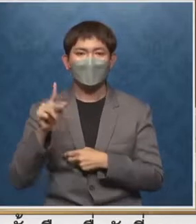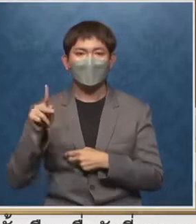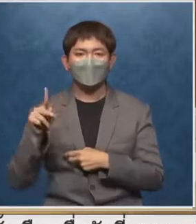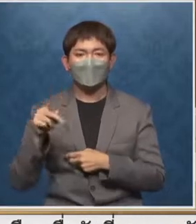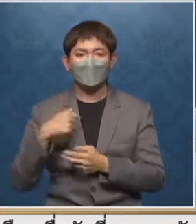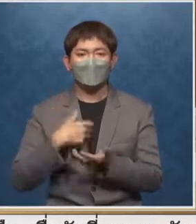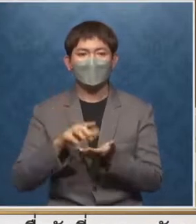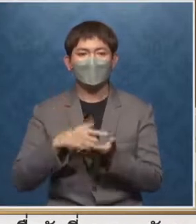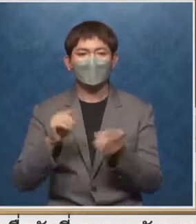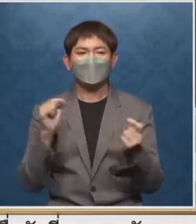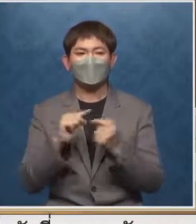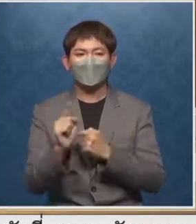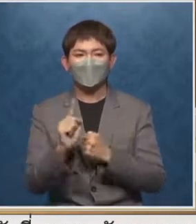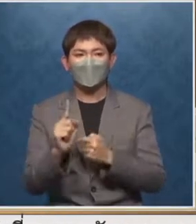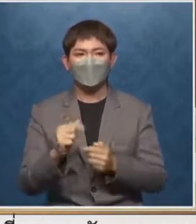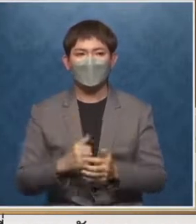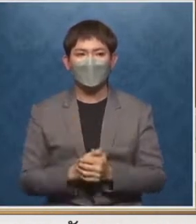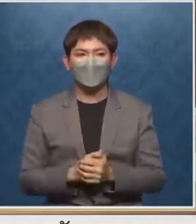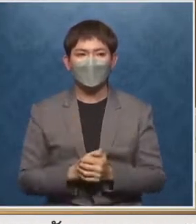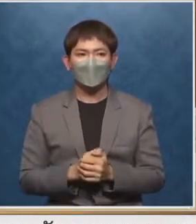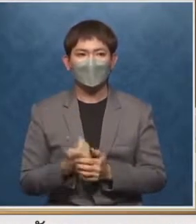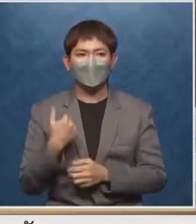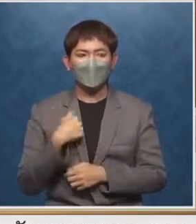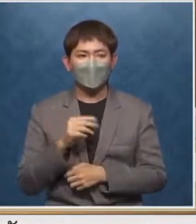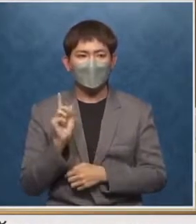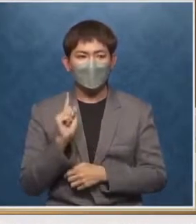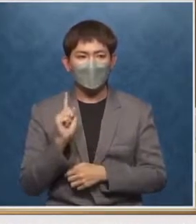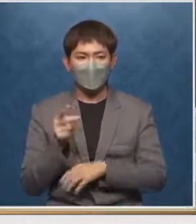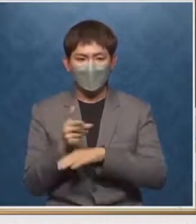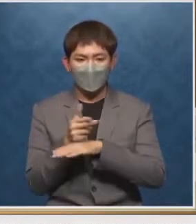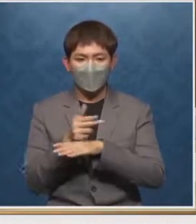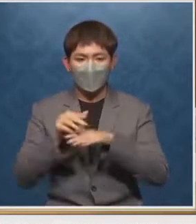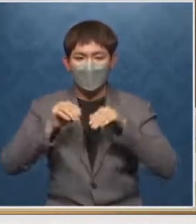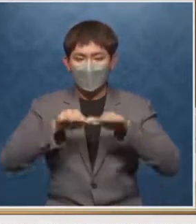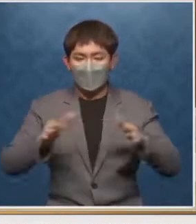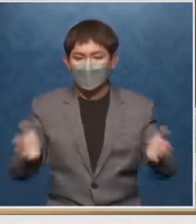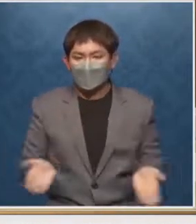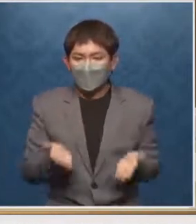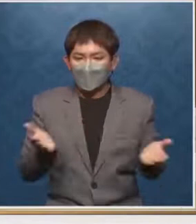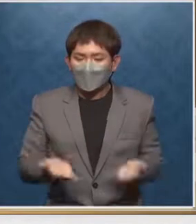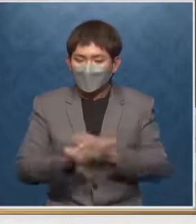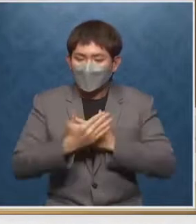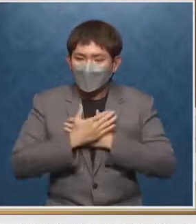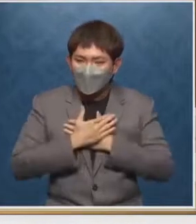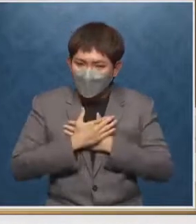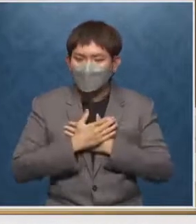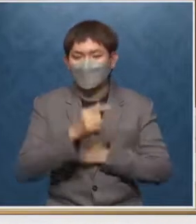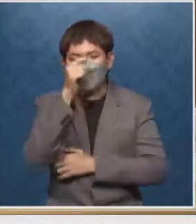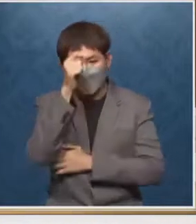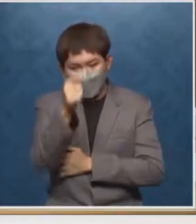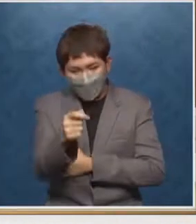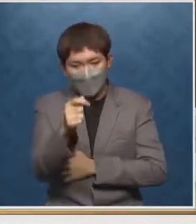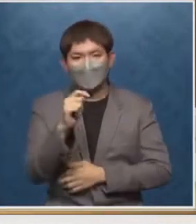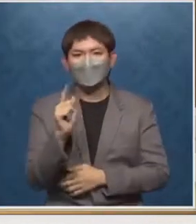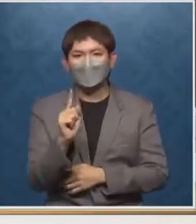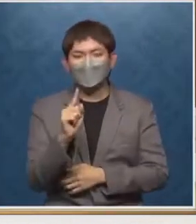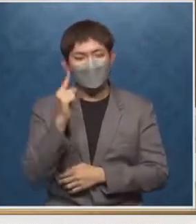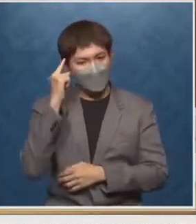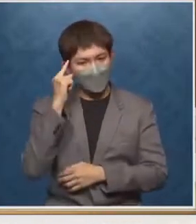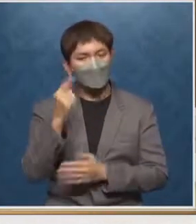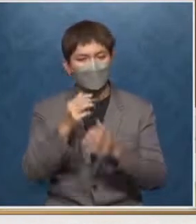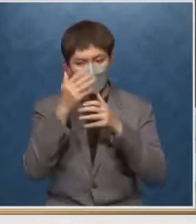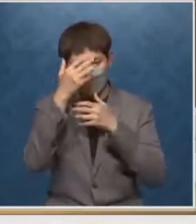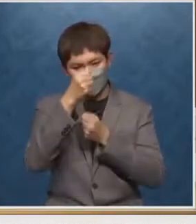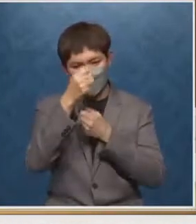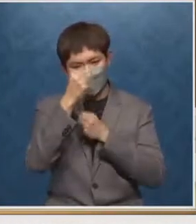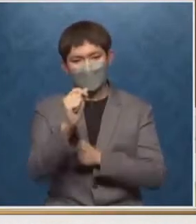ครับท่านได้พูดถึงว่าจะต้องมีสื่อที่ส่งเสริมความกตัญญูอันนี้ก็เป็นประเด็นที่น่าสนใจมากนะครับ